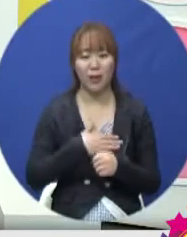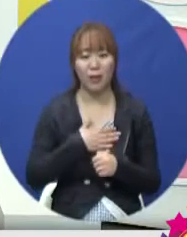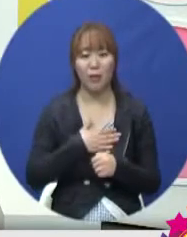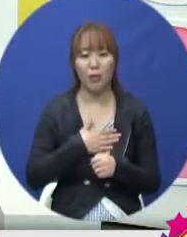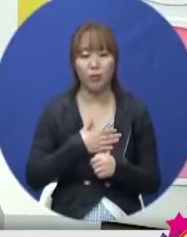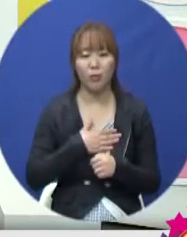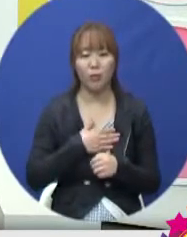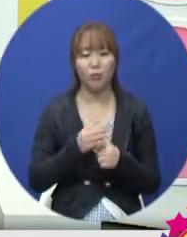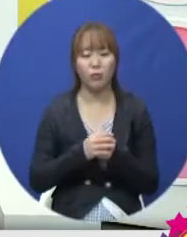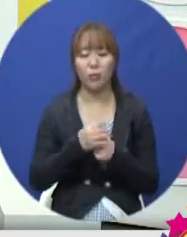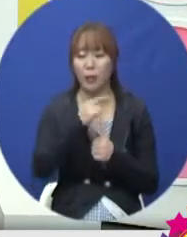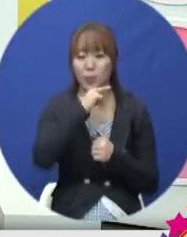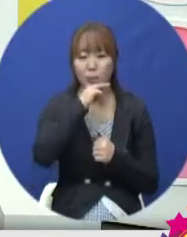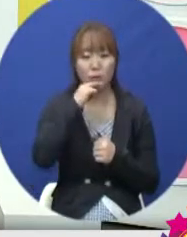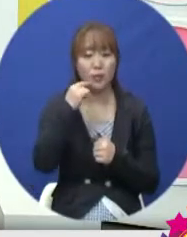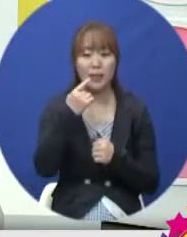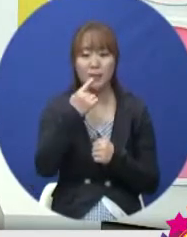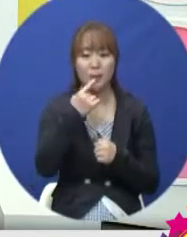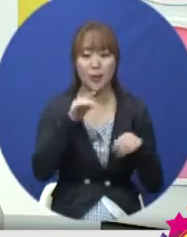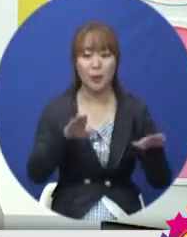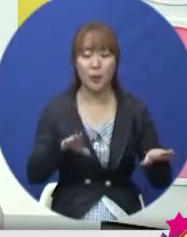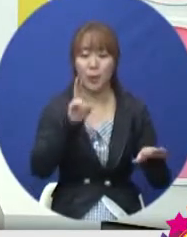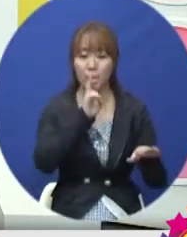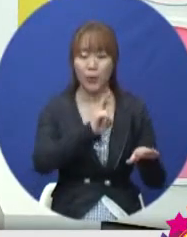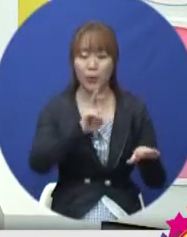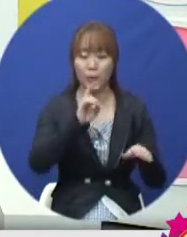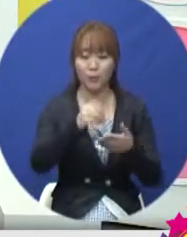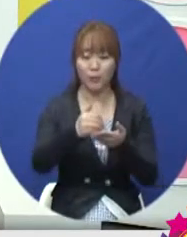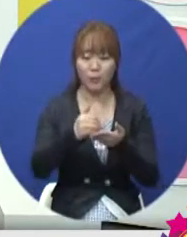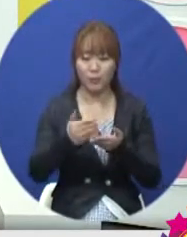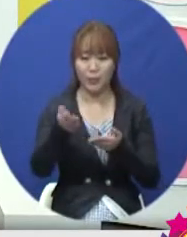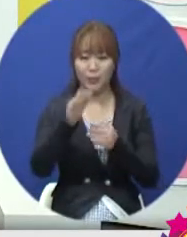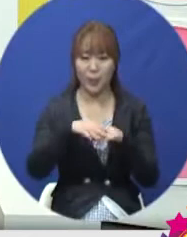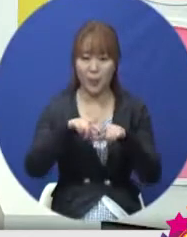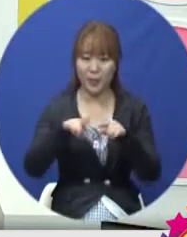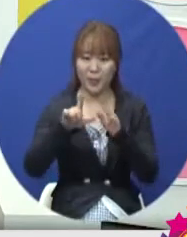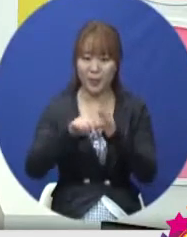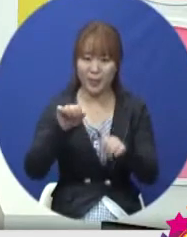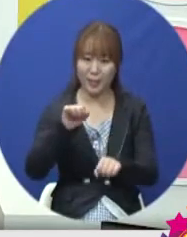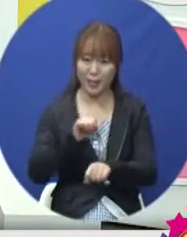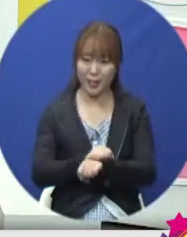알겠습니다. 붉은 입술이라는 노래를 오늘 신청하셨는데요. 네. 평상시에 잘 부르세요?